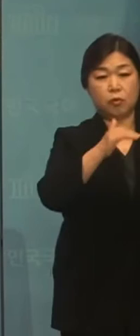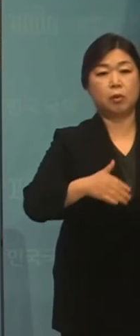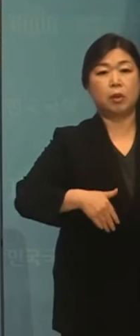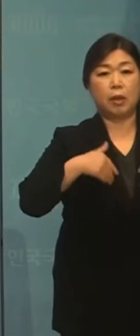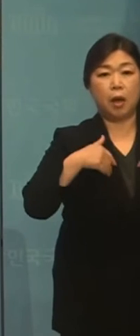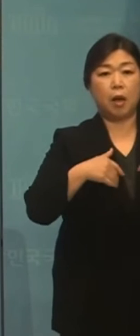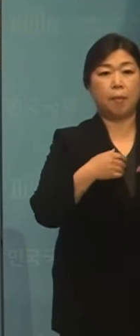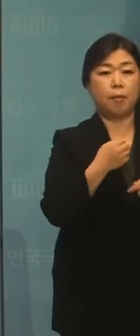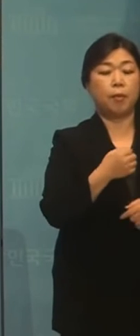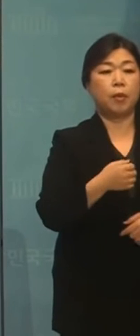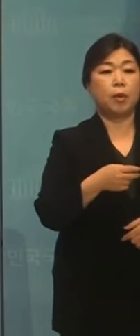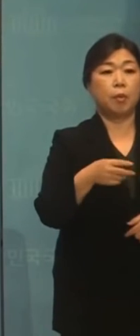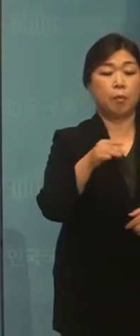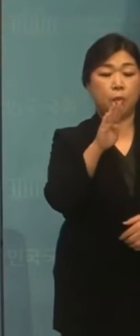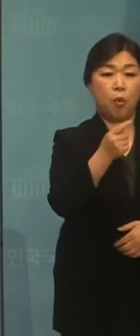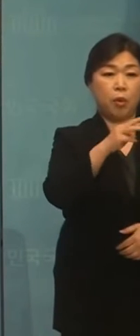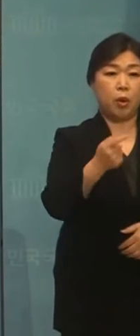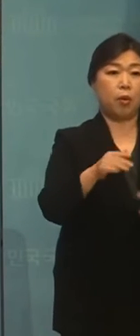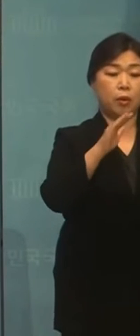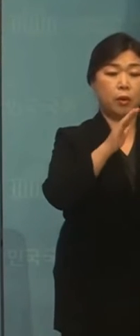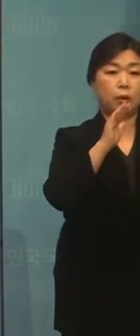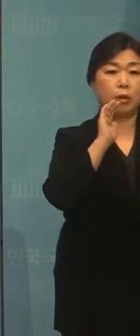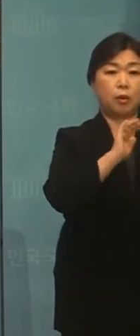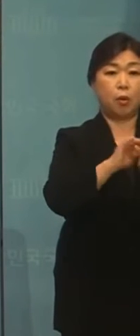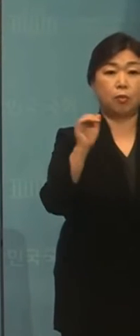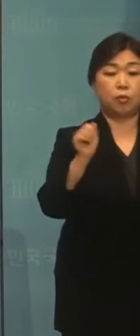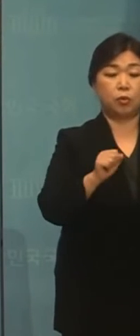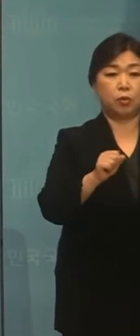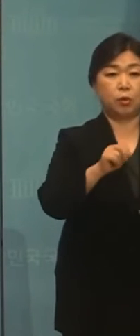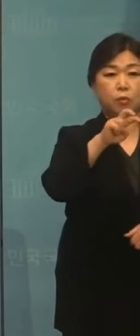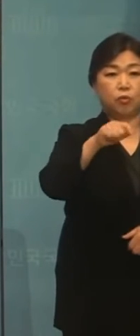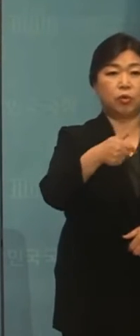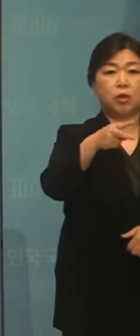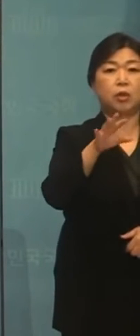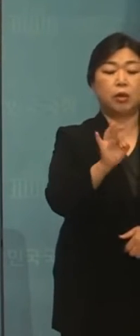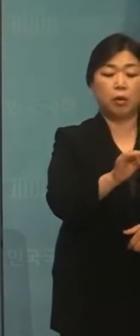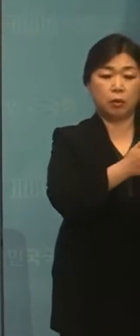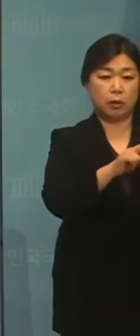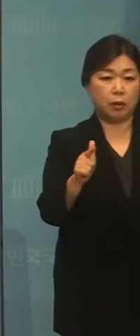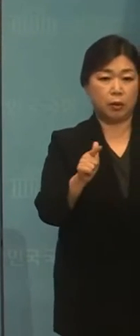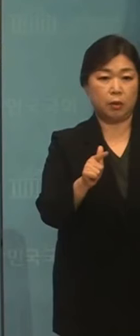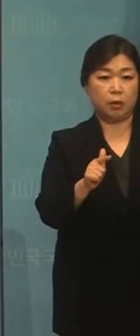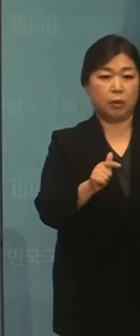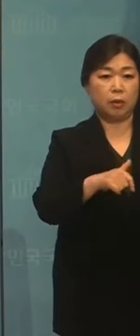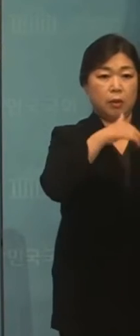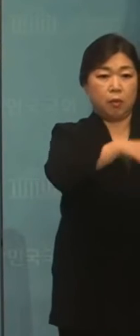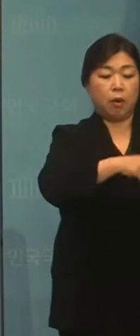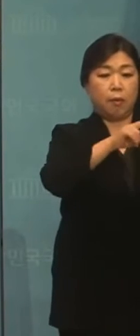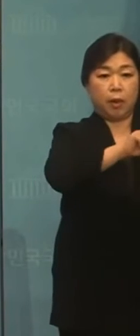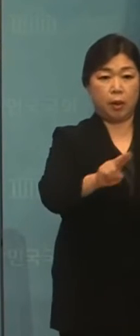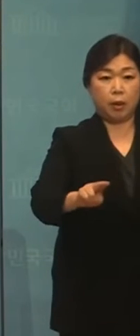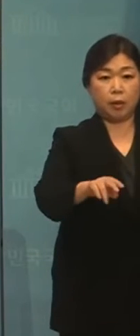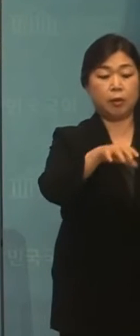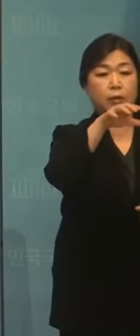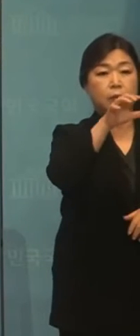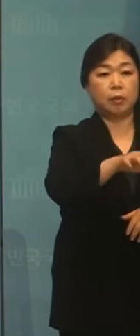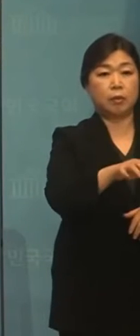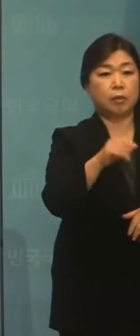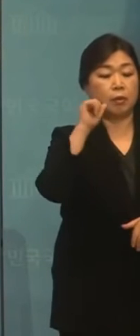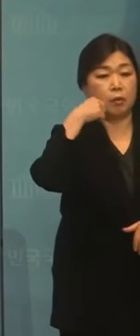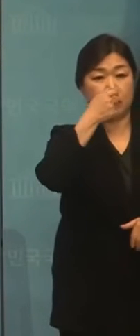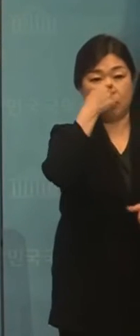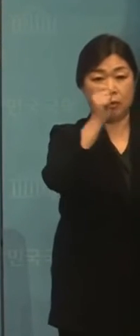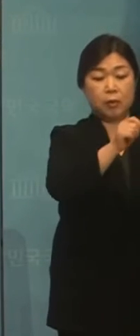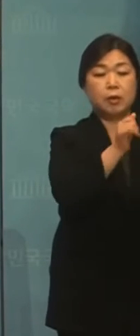보령, 경북 문경 등 7개 해광지역 주민을 물어온 윤호중 법사위원장은